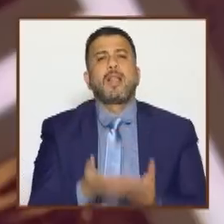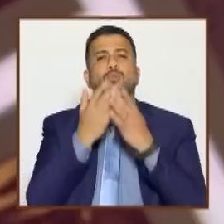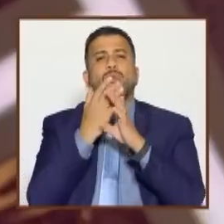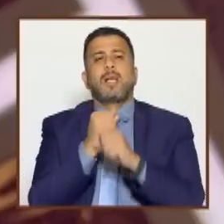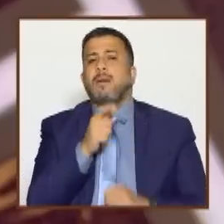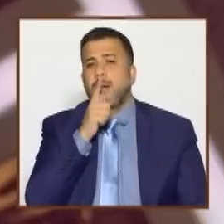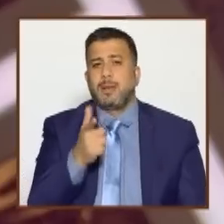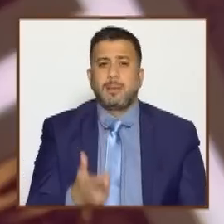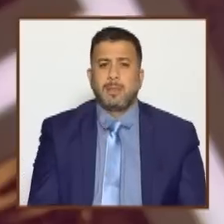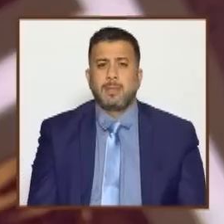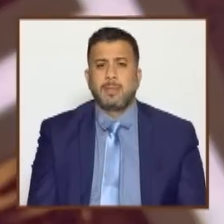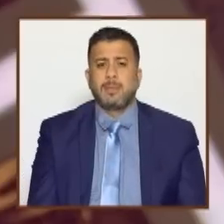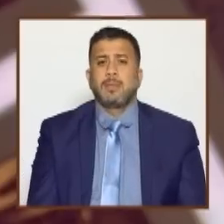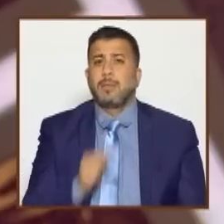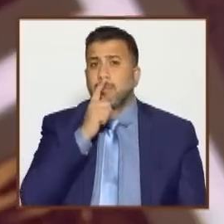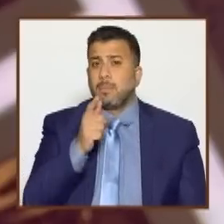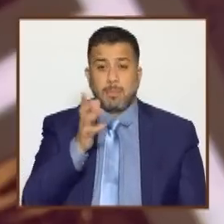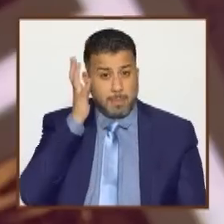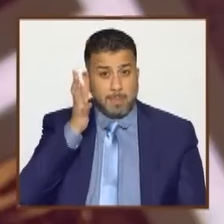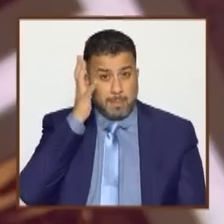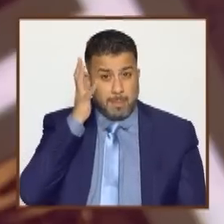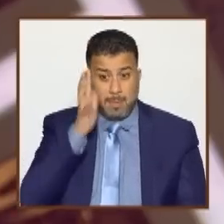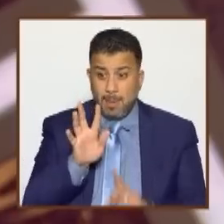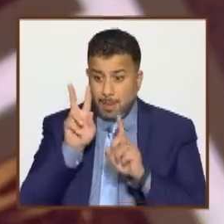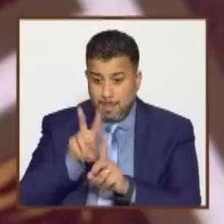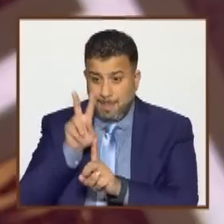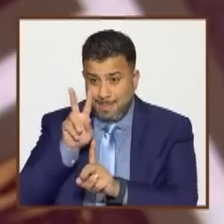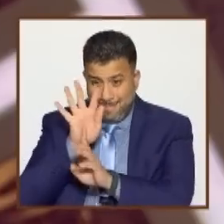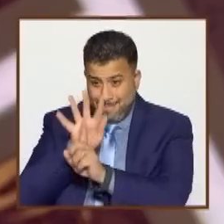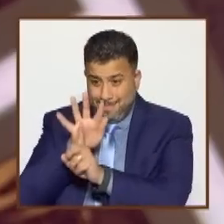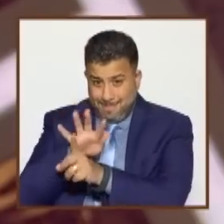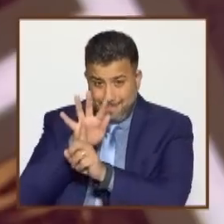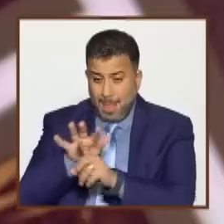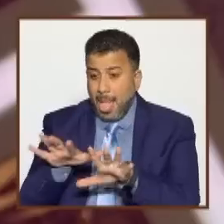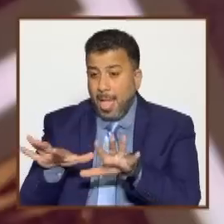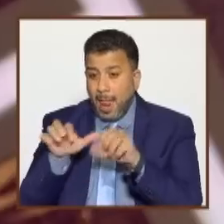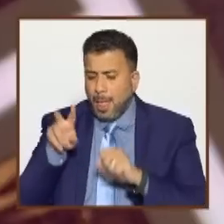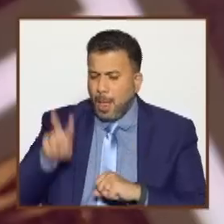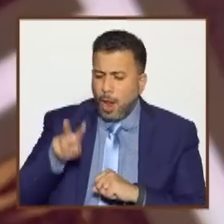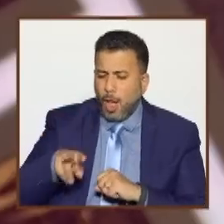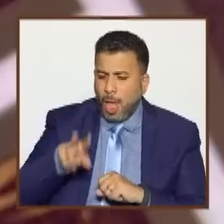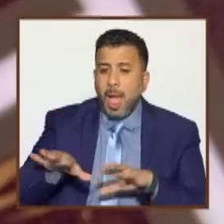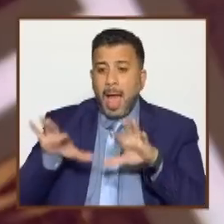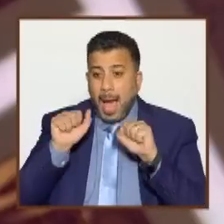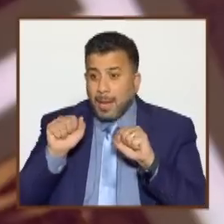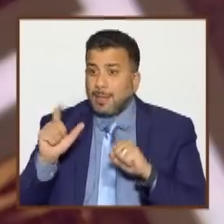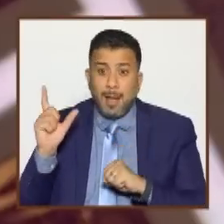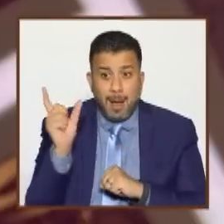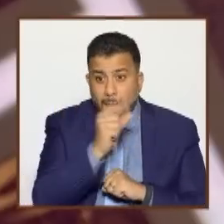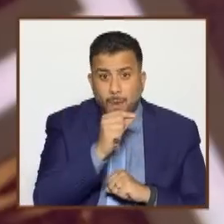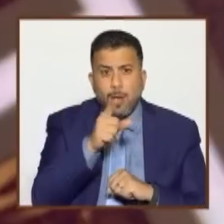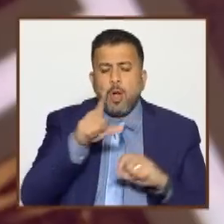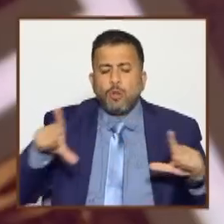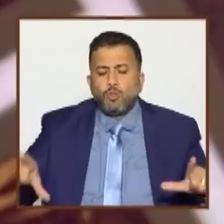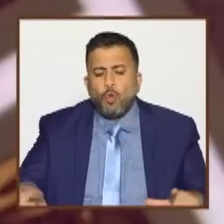قال من قام مع الإمام حتى ينصرف كتب له قيام ليلة أو كتب الله له قيام ليلة، وهذا